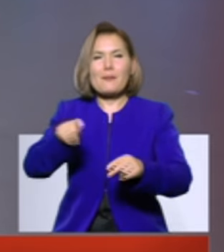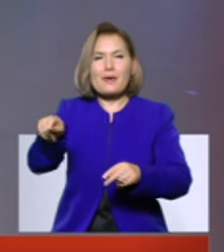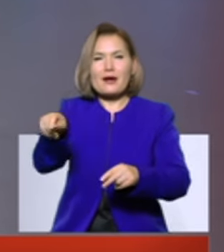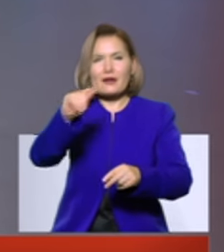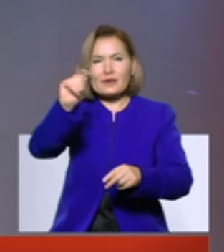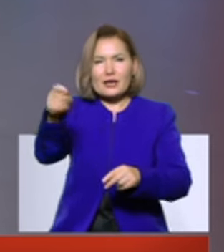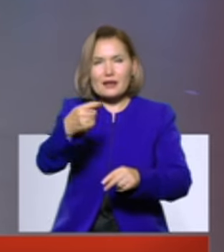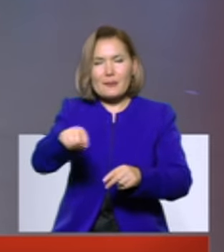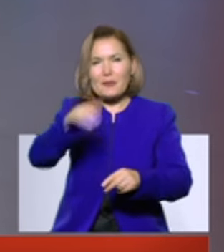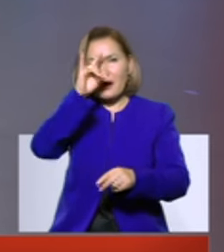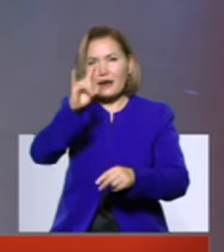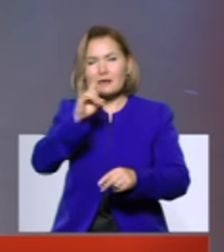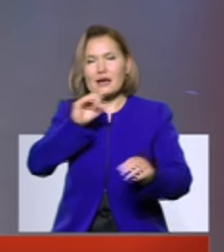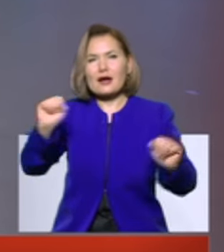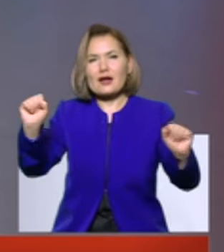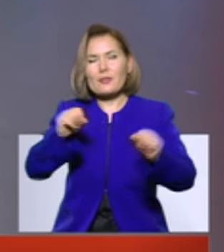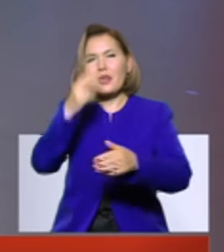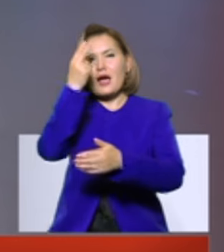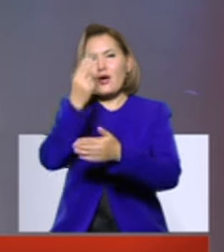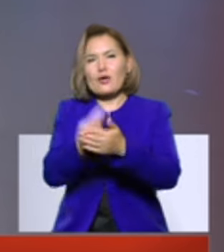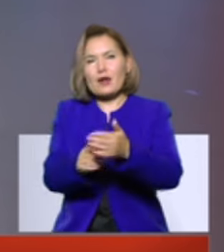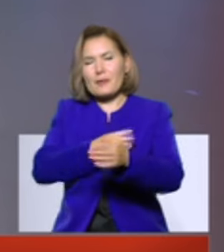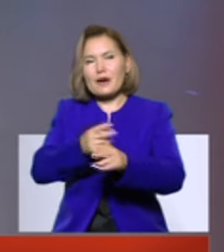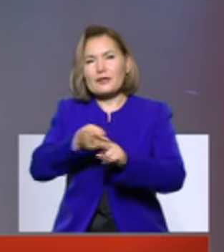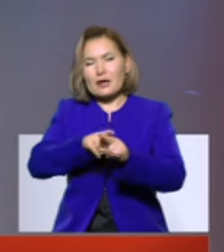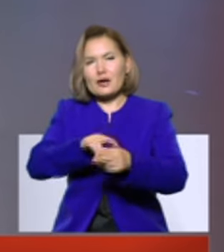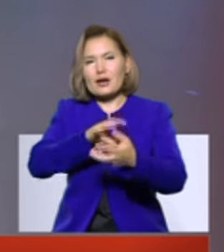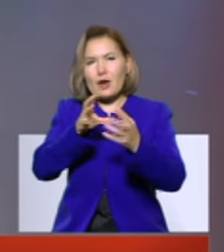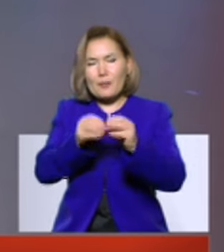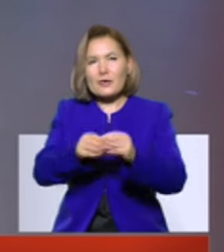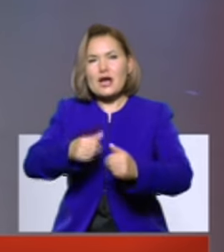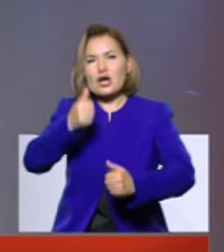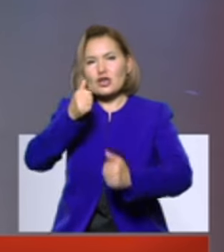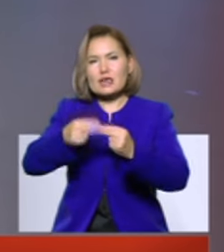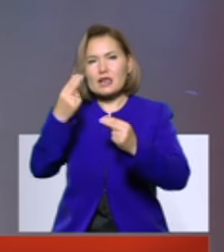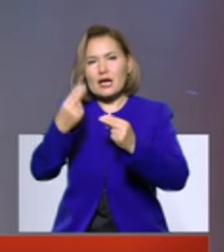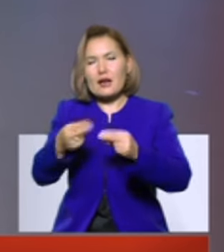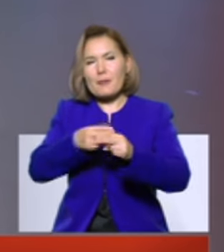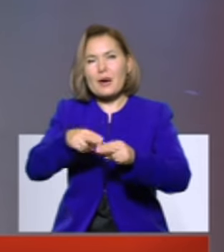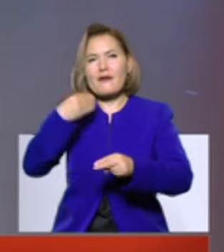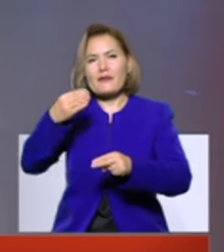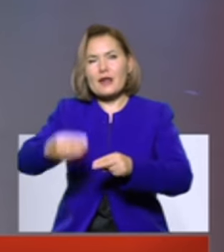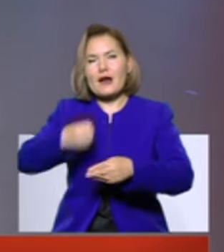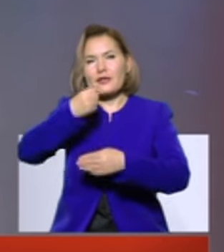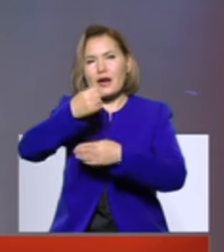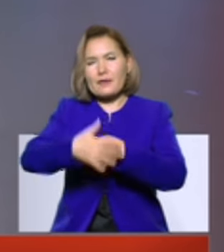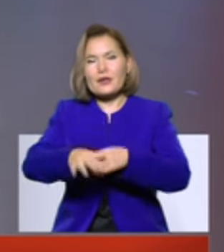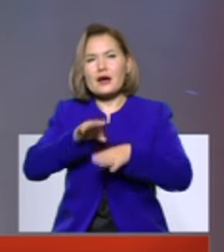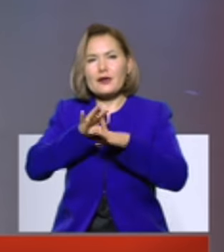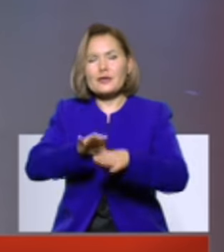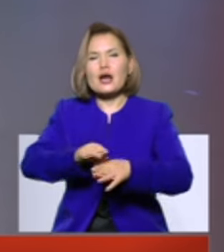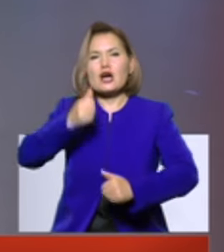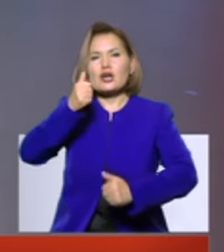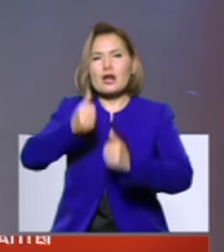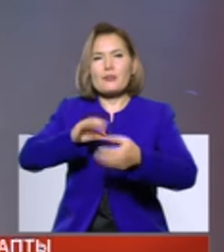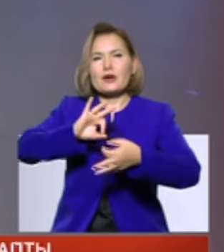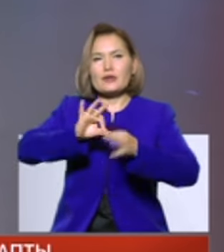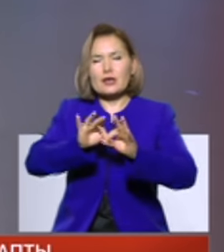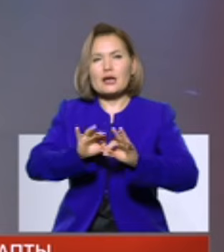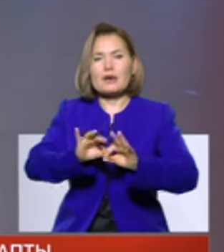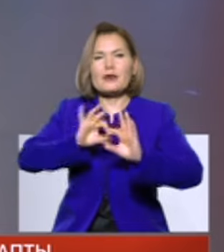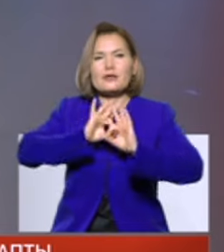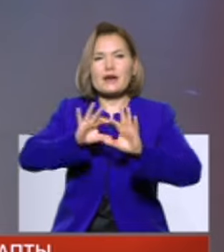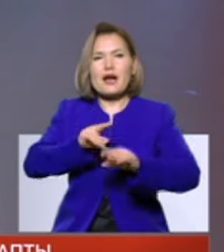семсерлесуден жерлестеріміз қарсыластарына есе жіберіп, бір шамасы жарысты аяқтады. Франция астанасында өтіп жатқан жарыстар жайлы